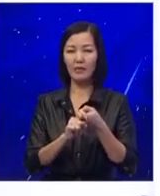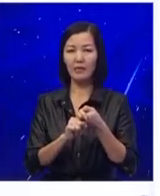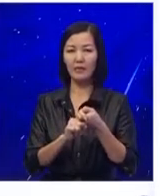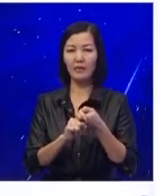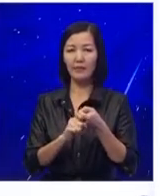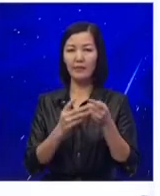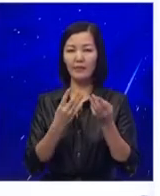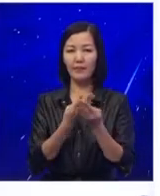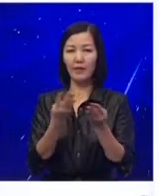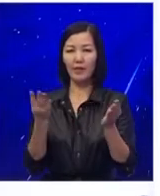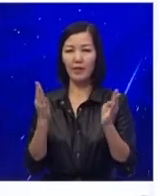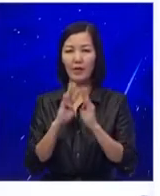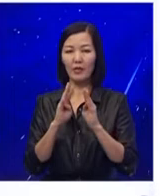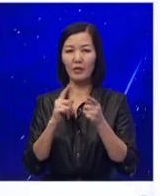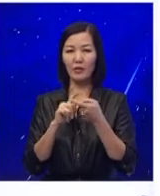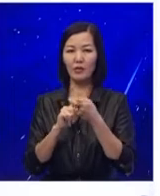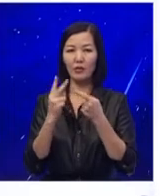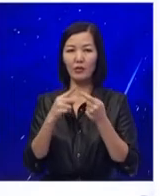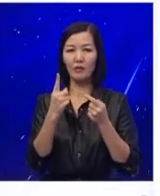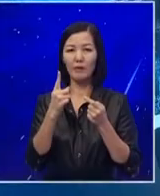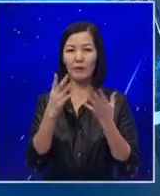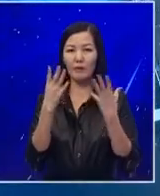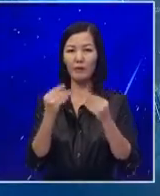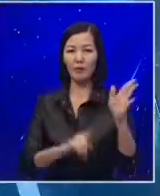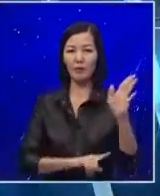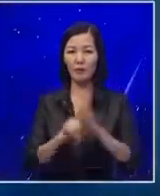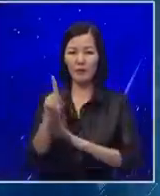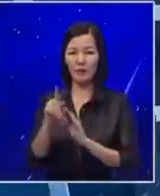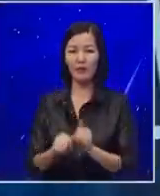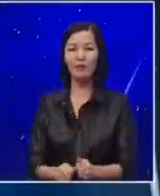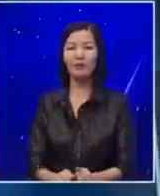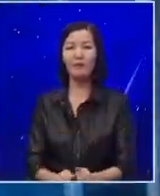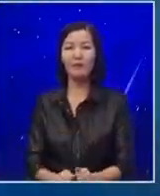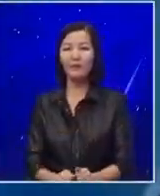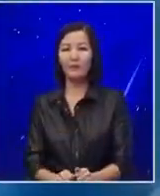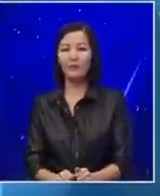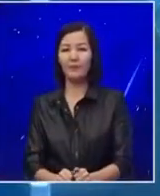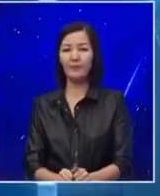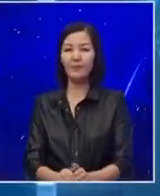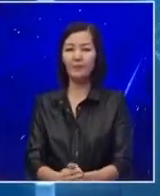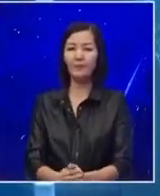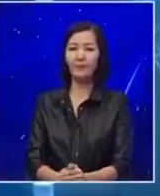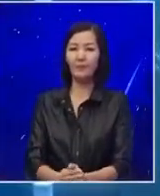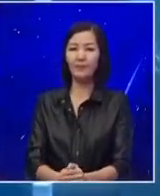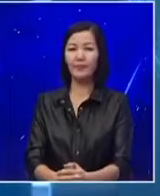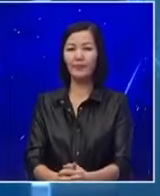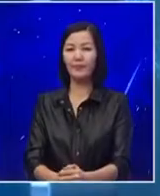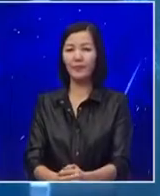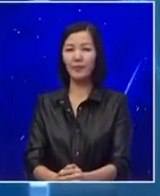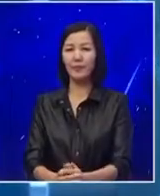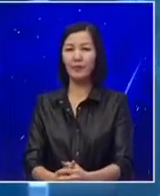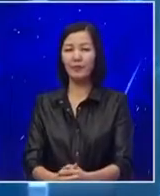кезеңді санап, сондықтан 21-нен басталады. Амина Құдайберген, Жасұлан Шымкенже, Жетісу арнасы,